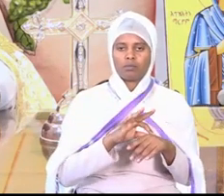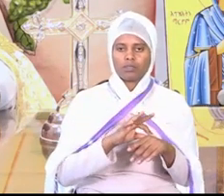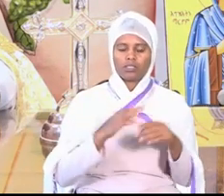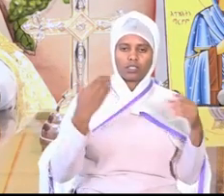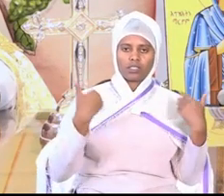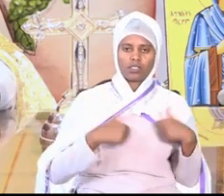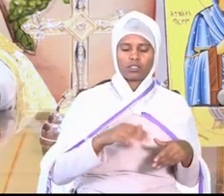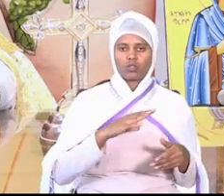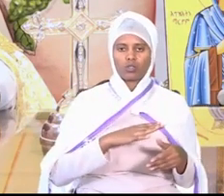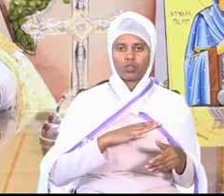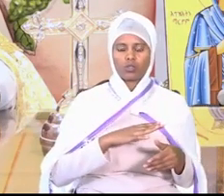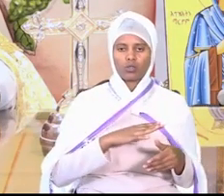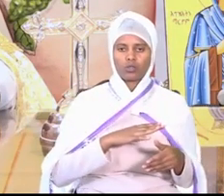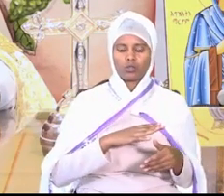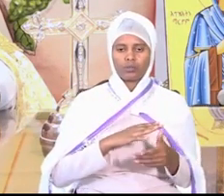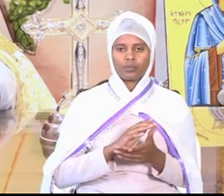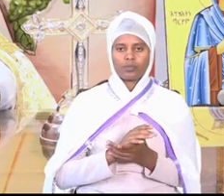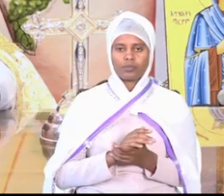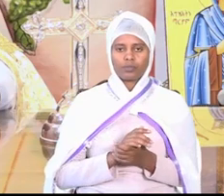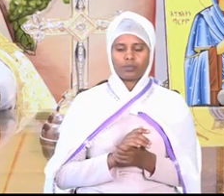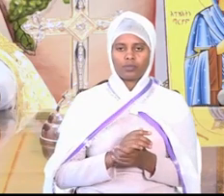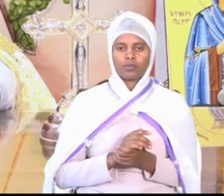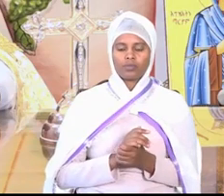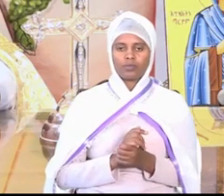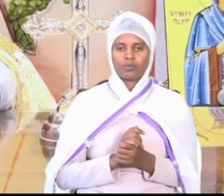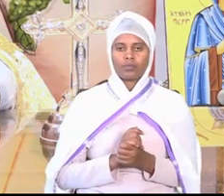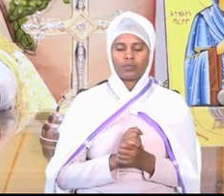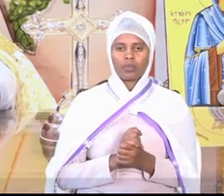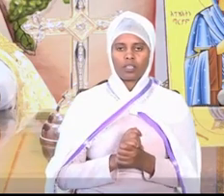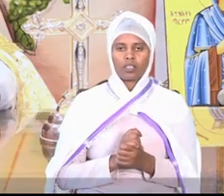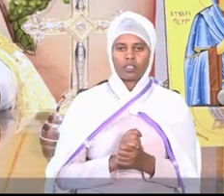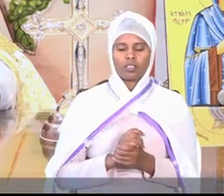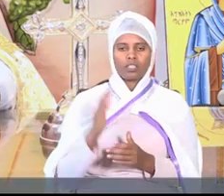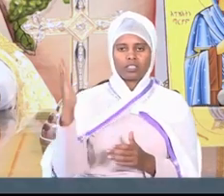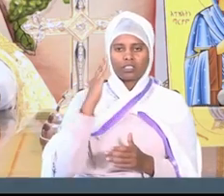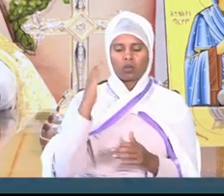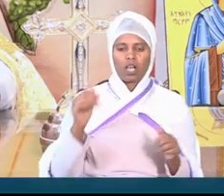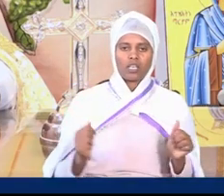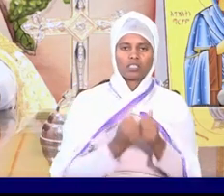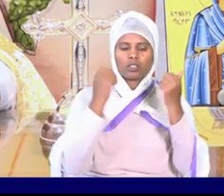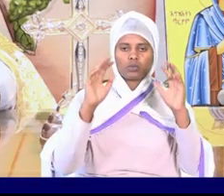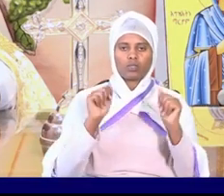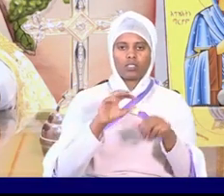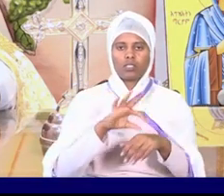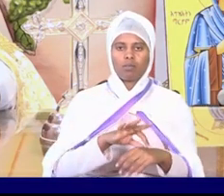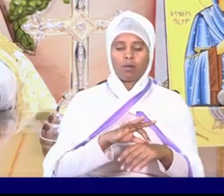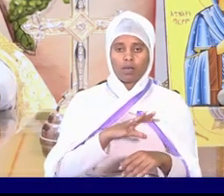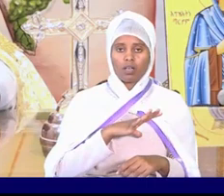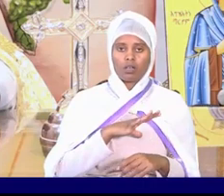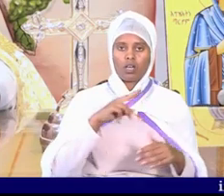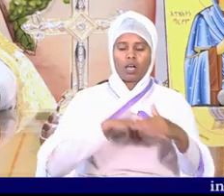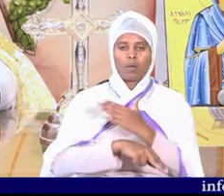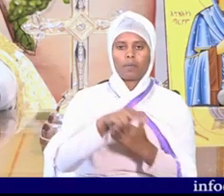ዘሕምም ዘሎ ብዓሰርቴታት ኣሽሓት ዝቐትል ዘሎ እዋናውን ሓደገኛን